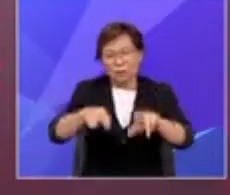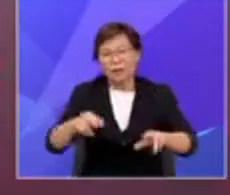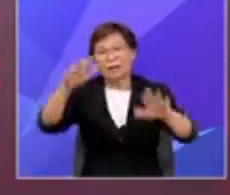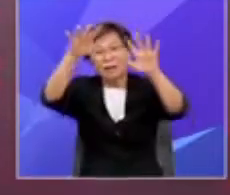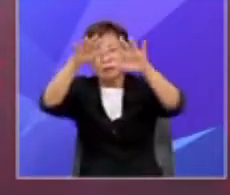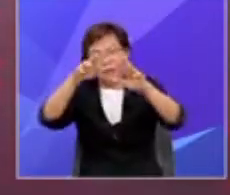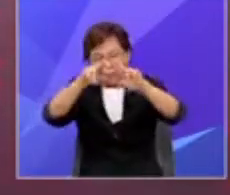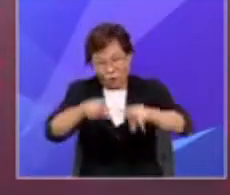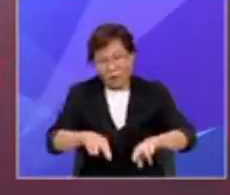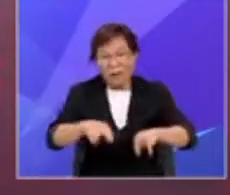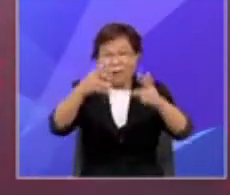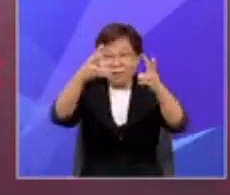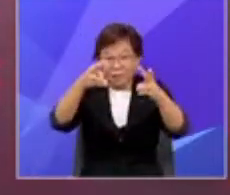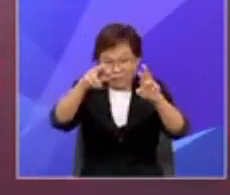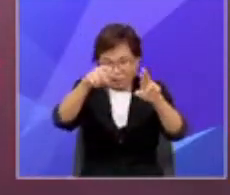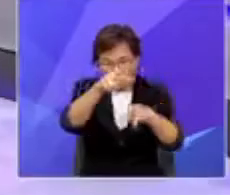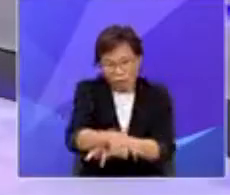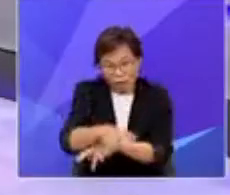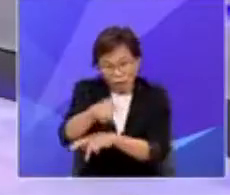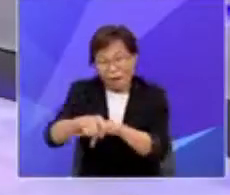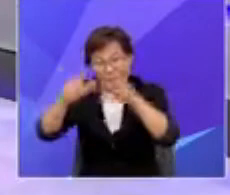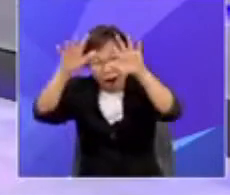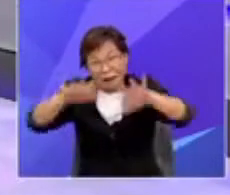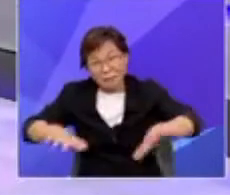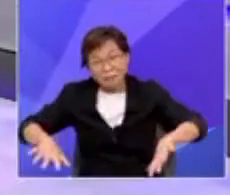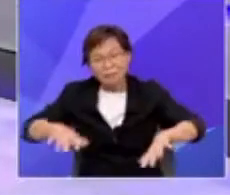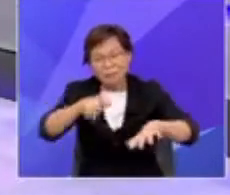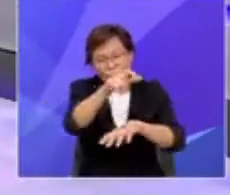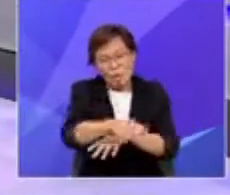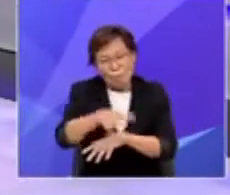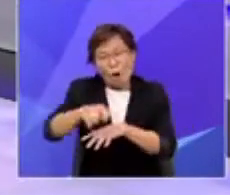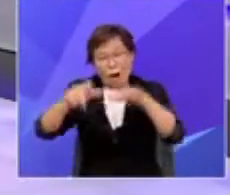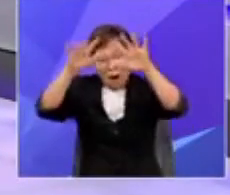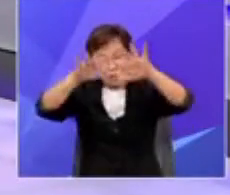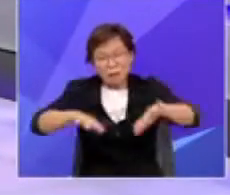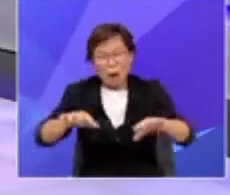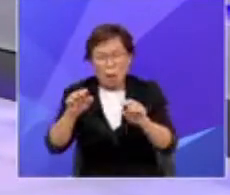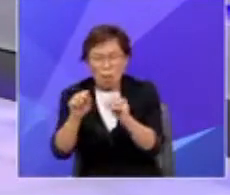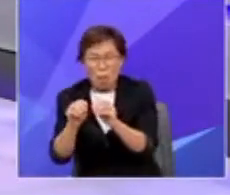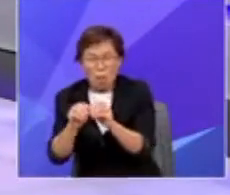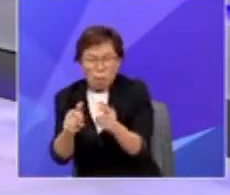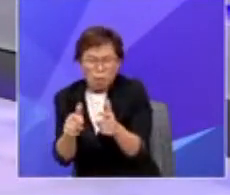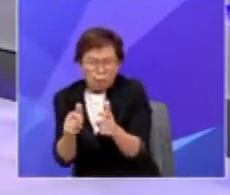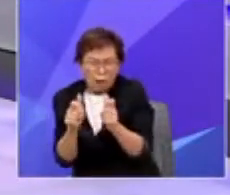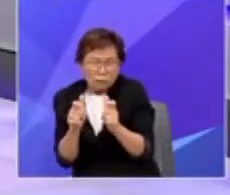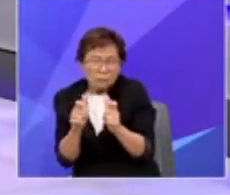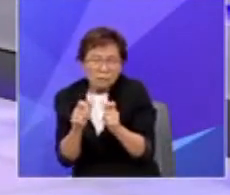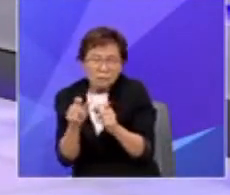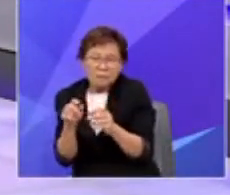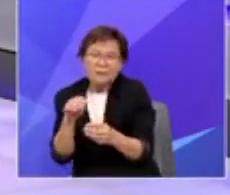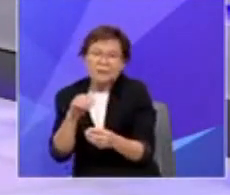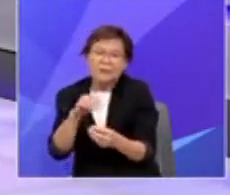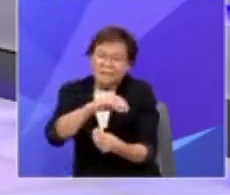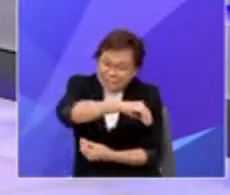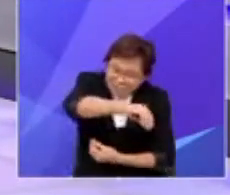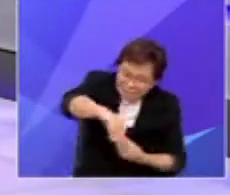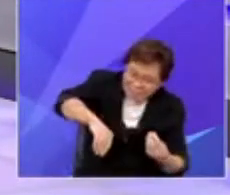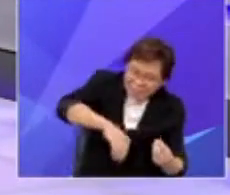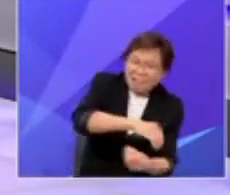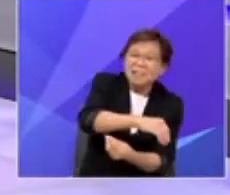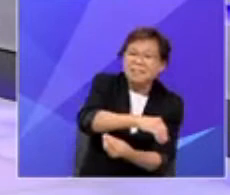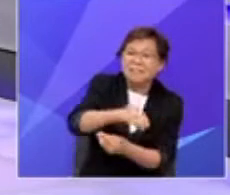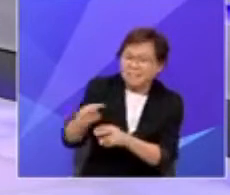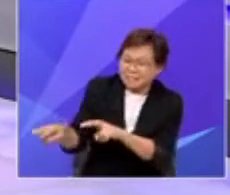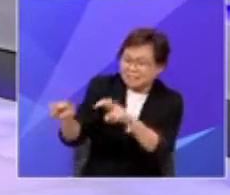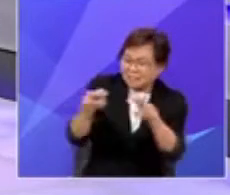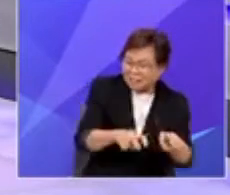ataupun warga Asian ini lebih lebih laju migrasinya lebih